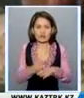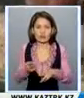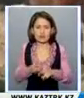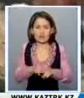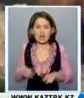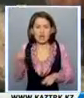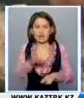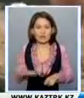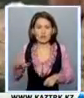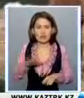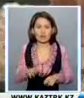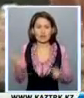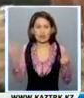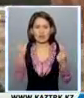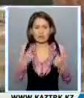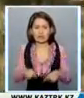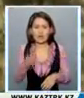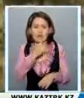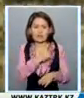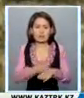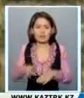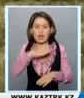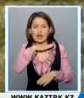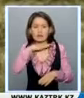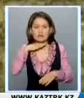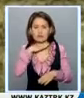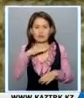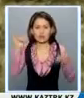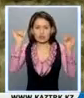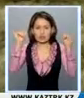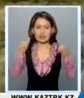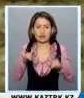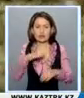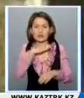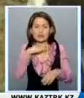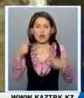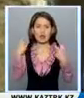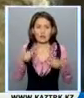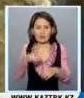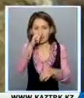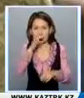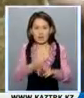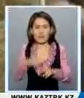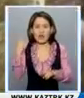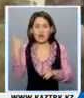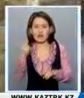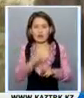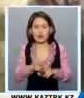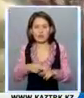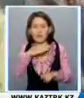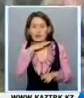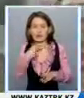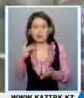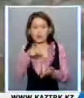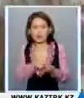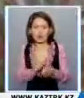кетті. Екіншіден, Еуропаны жайлаған дағдарыс салдарынан сиыр етін сатып алуға халықтың қалтасы көтермейді. Сондықтан фермерлер еттің құнын